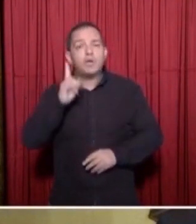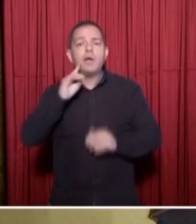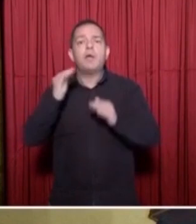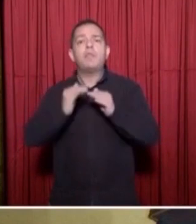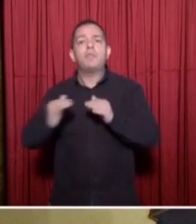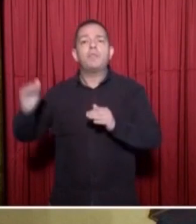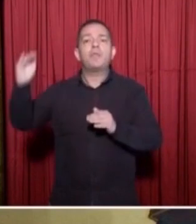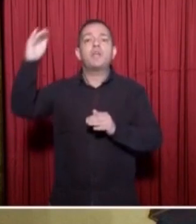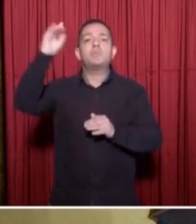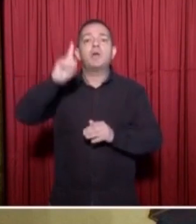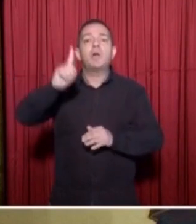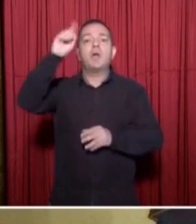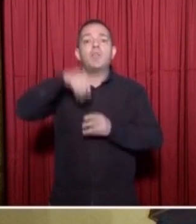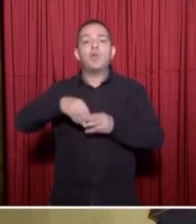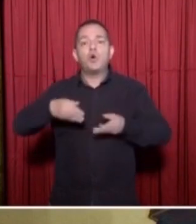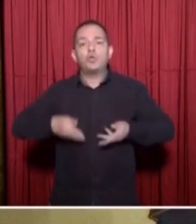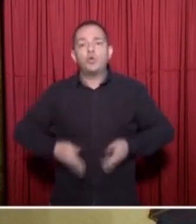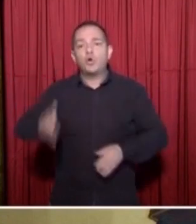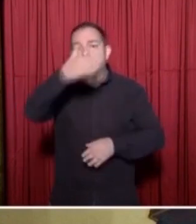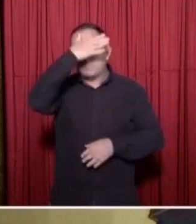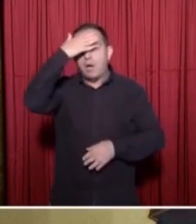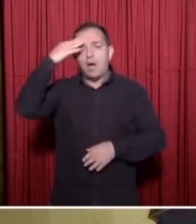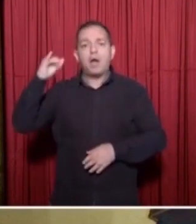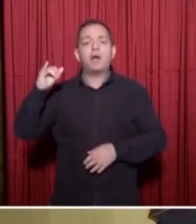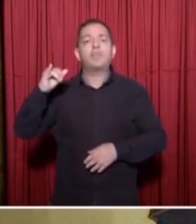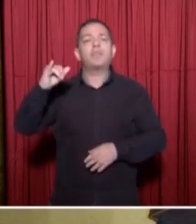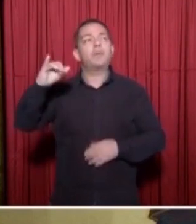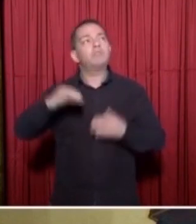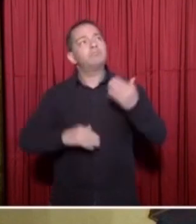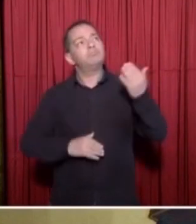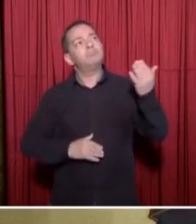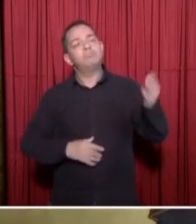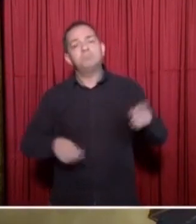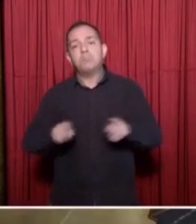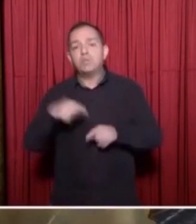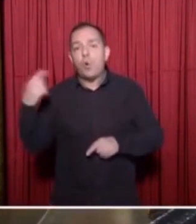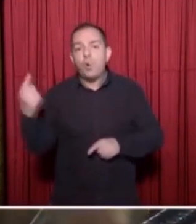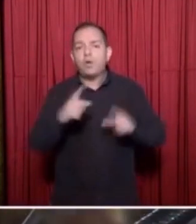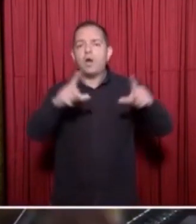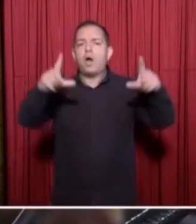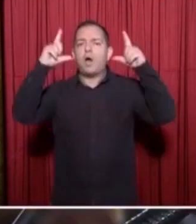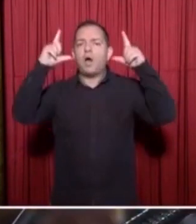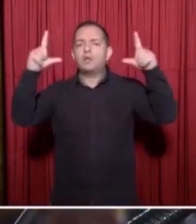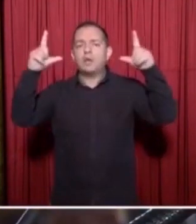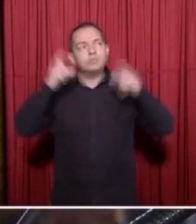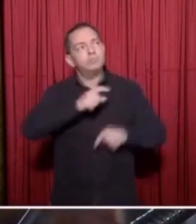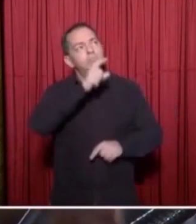Θεοτόκου και Άη Παρθένου Μαρίας. Με τα πάντων των